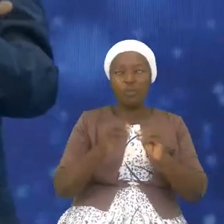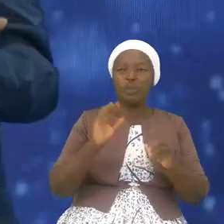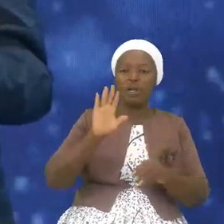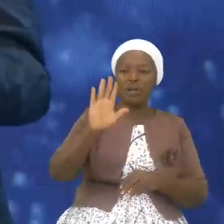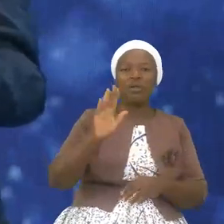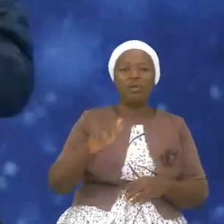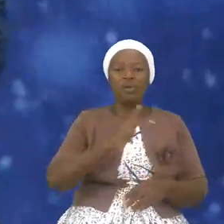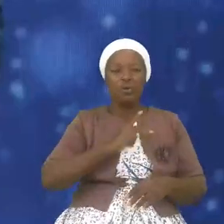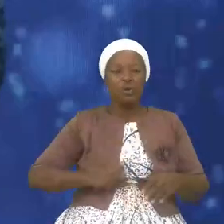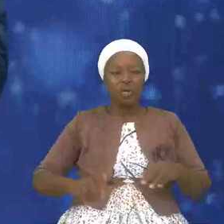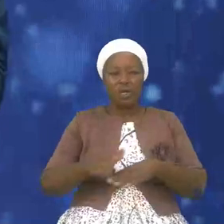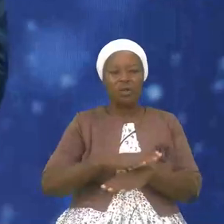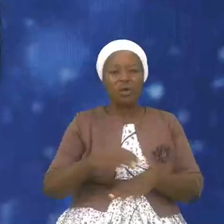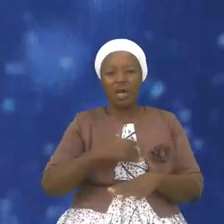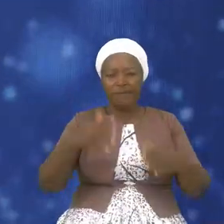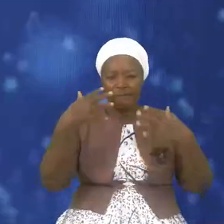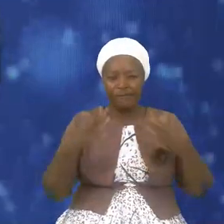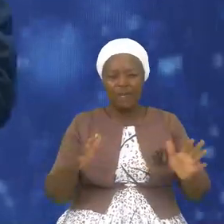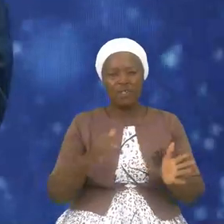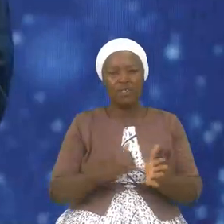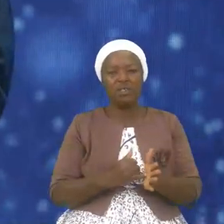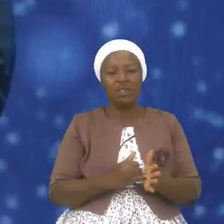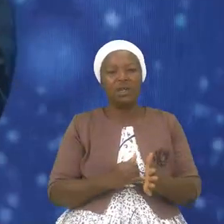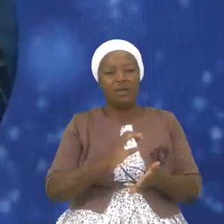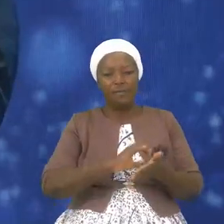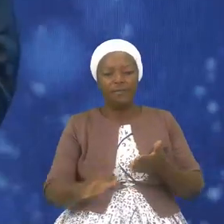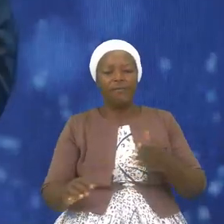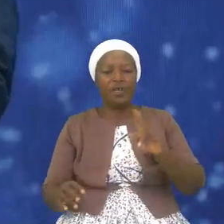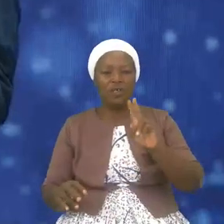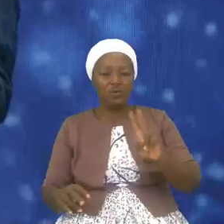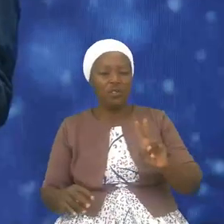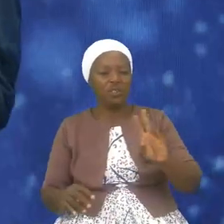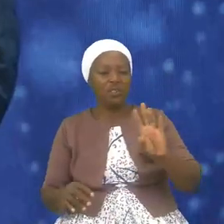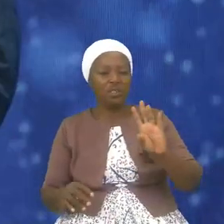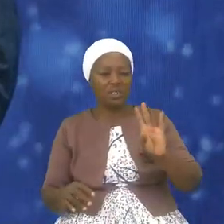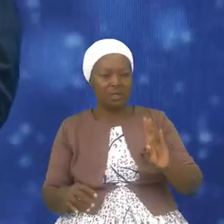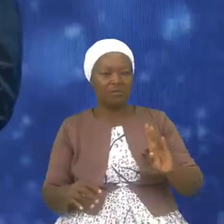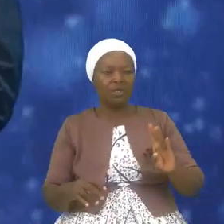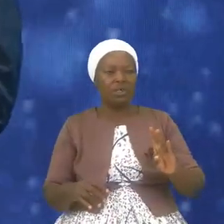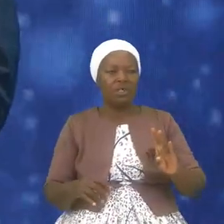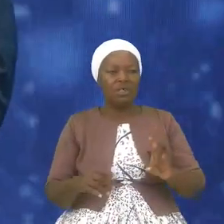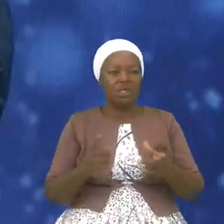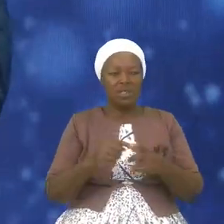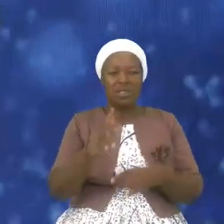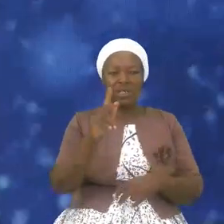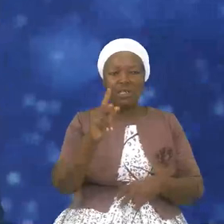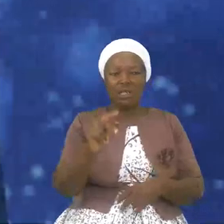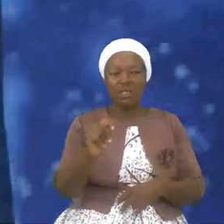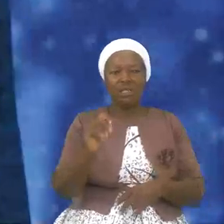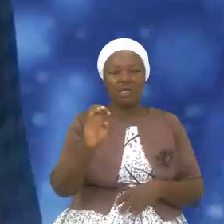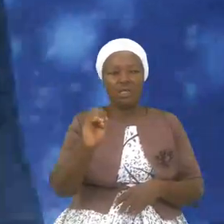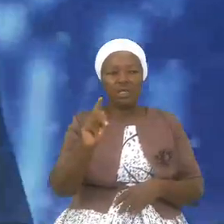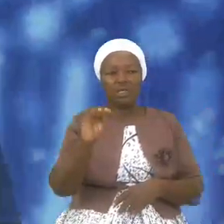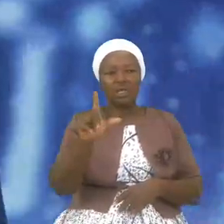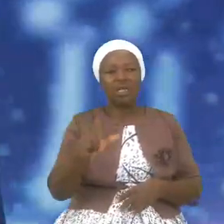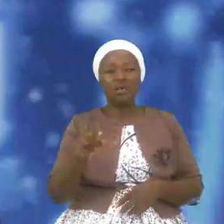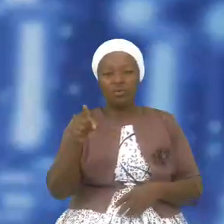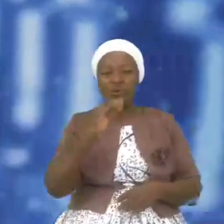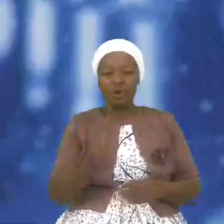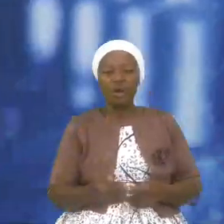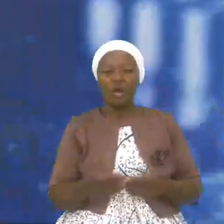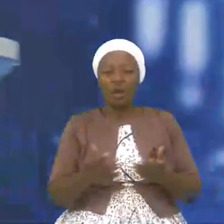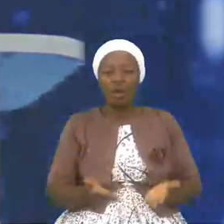ton règne. Et il a mis fin, verset 27, 20, pesé. Tu as été pesé dans la balance